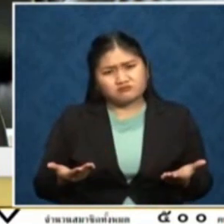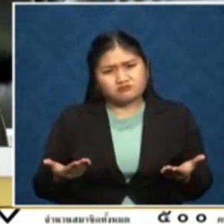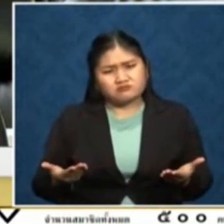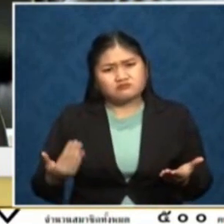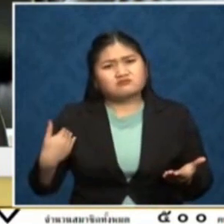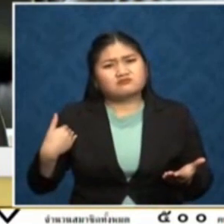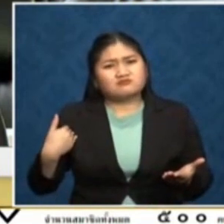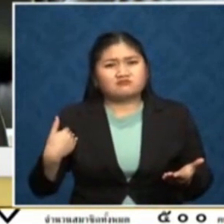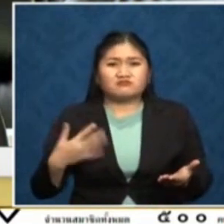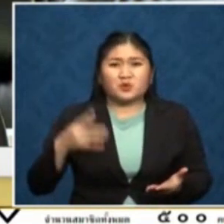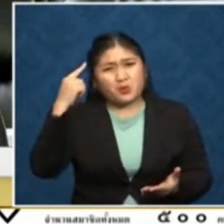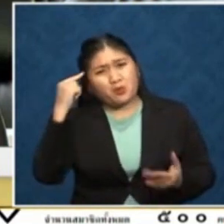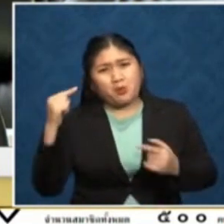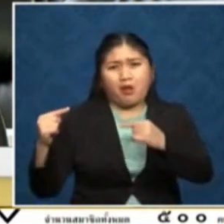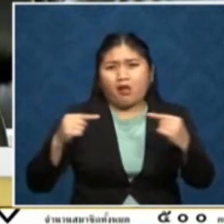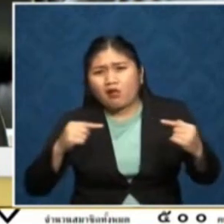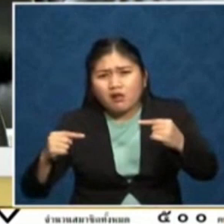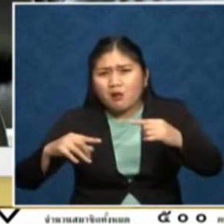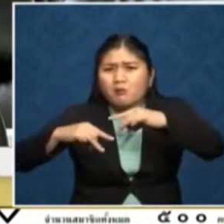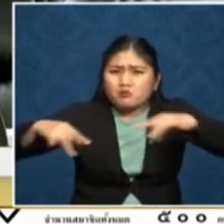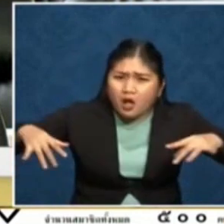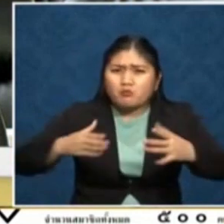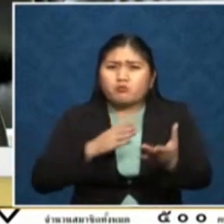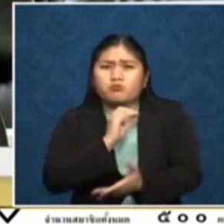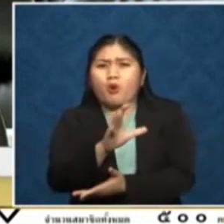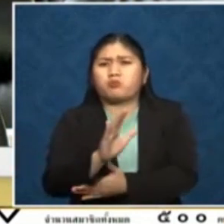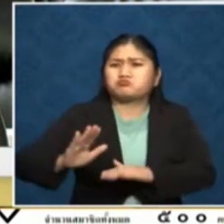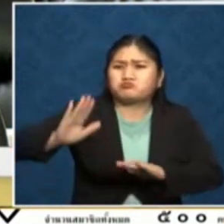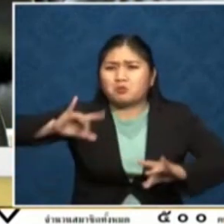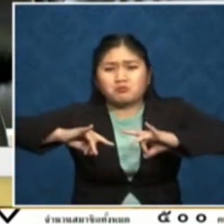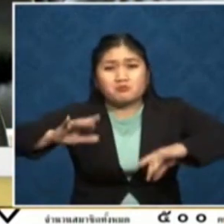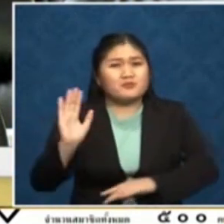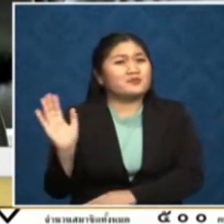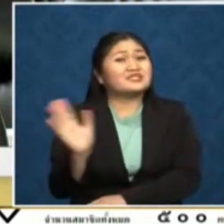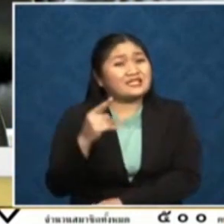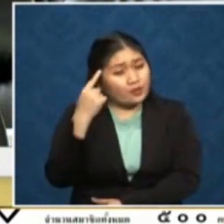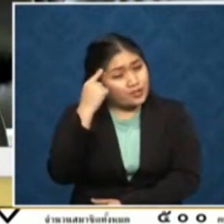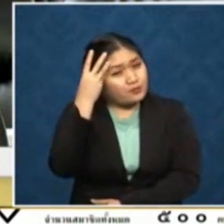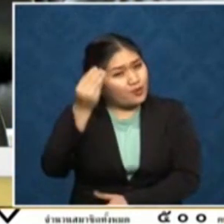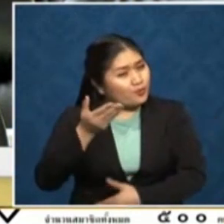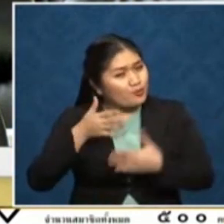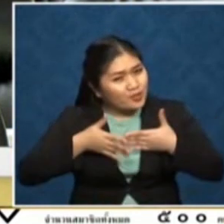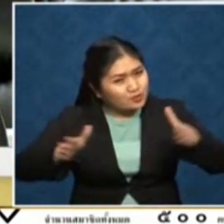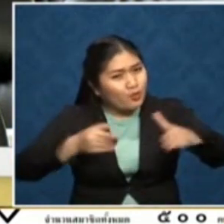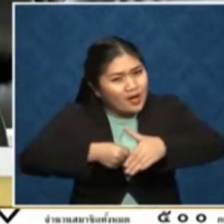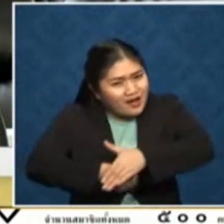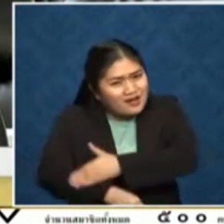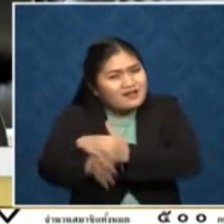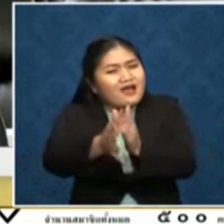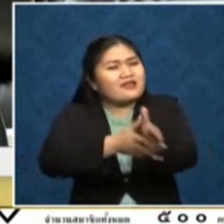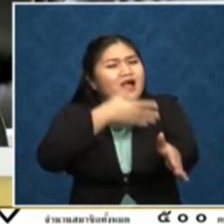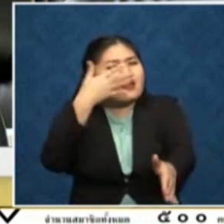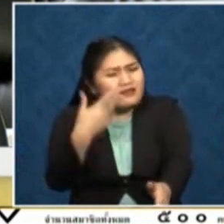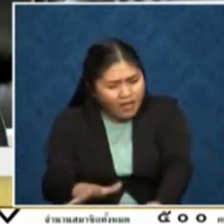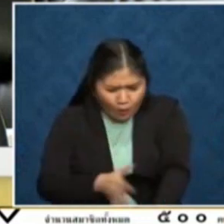มในบริบทของสังคมทุกวันนี้ก็เท่านี้เองแหละครับ แล้วก็ไม่ได้คัดค้านไม่ได้ขัดแย้งไม่ได้อะไรเพียง